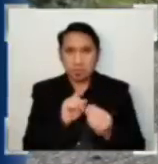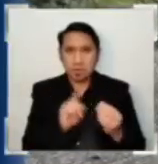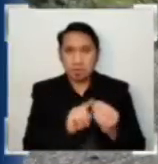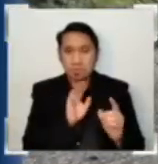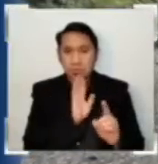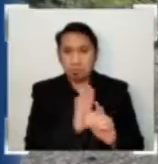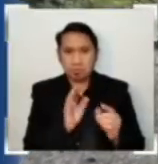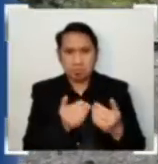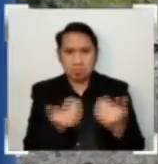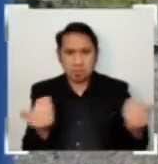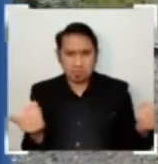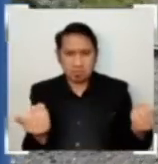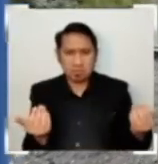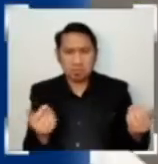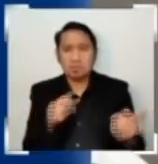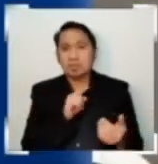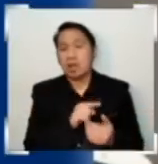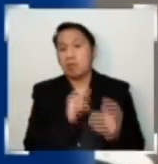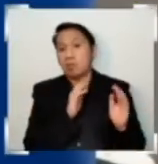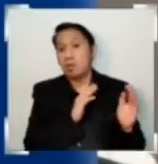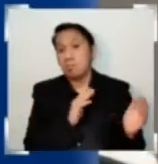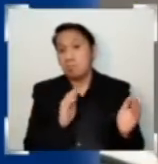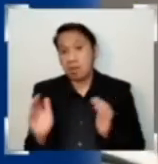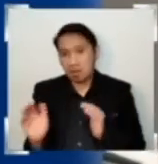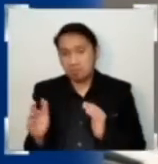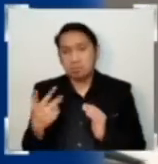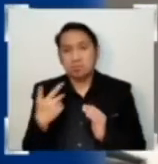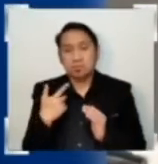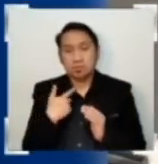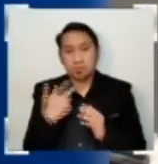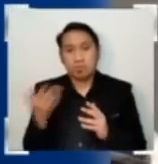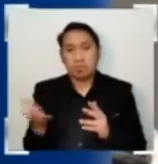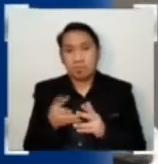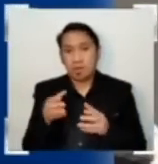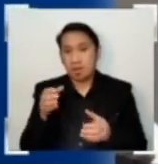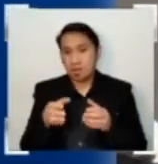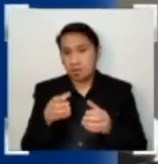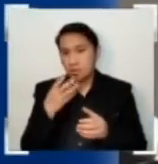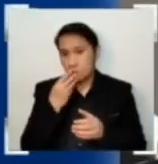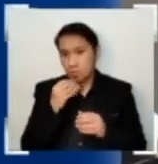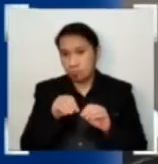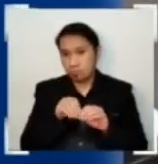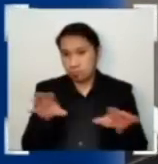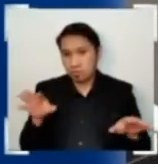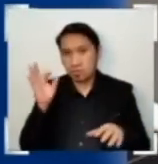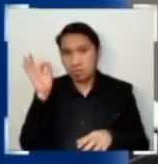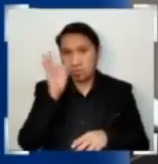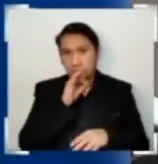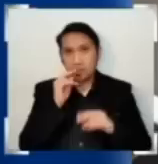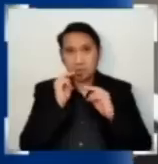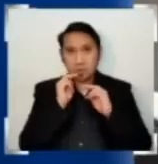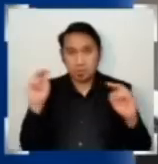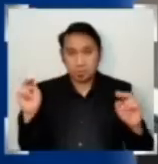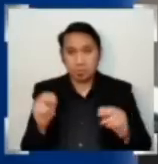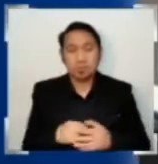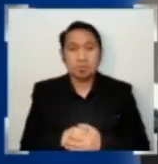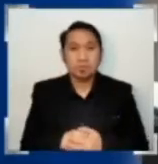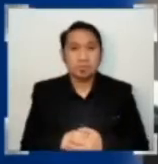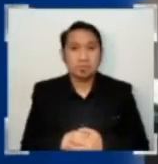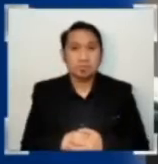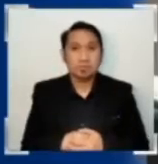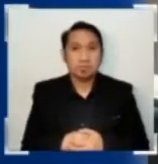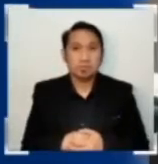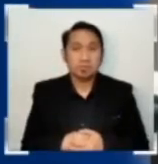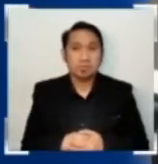hiwalayan. Lalo ngayon ang mag-asawa na magsampa ng legal na hakbang laban sa nagkalat ng fake news. Ayon sa South Korean entertainment outlet